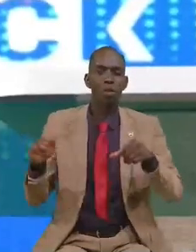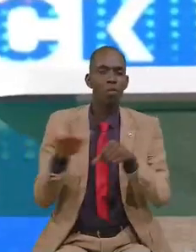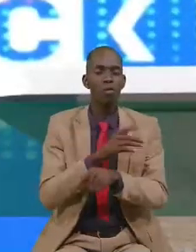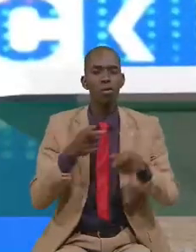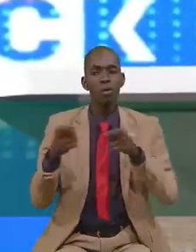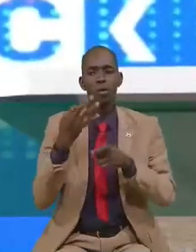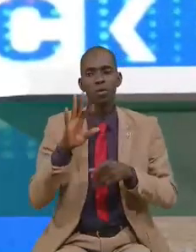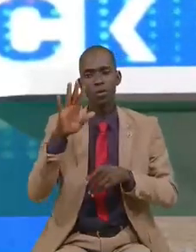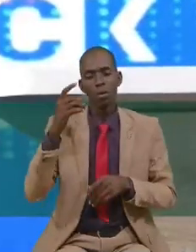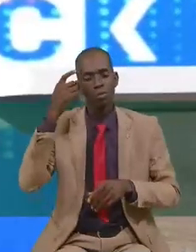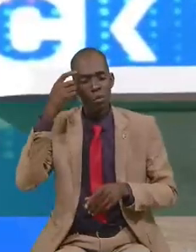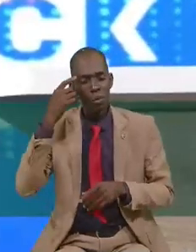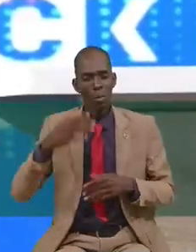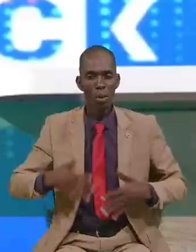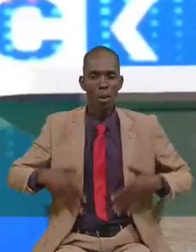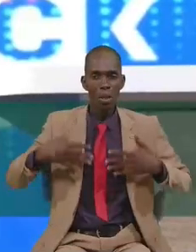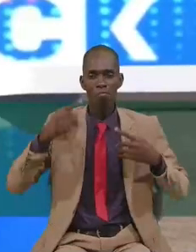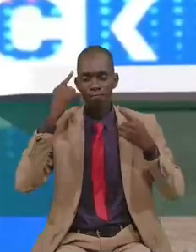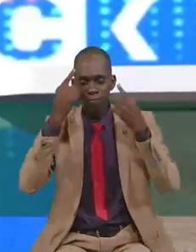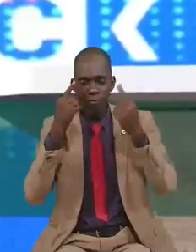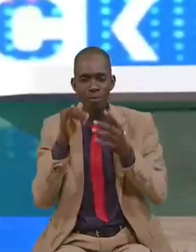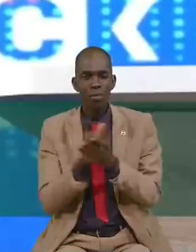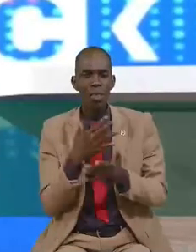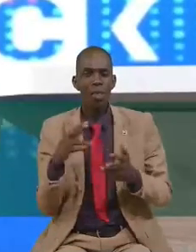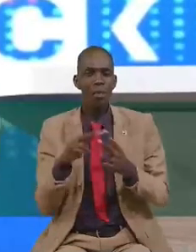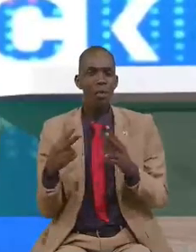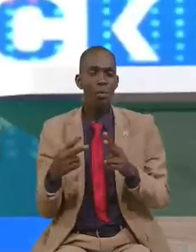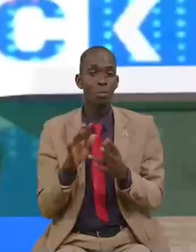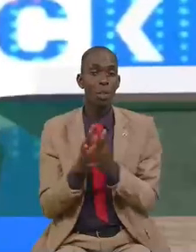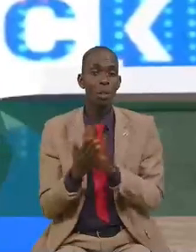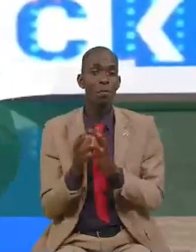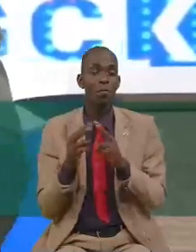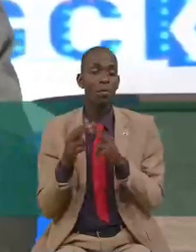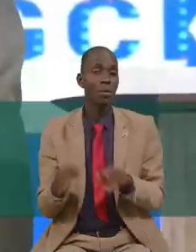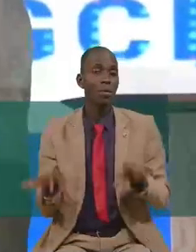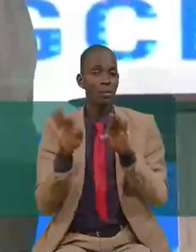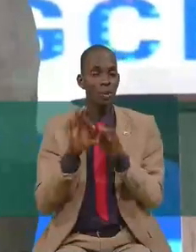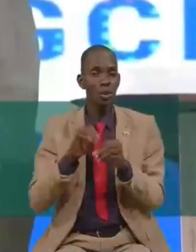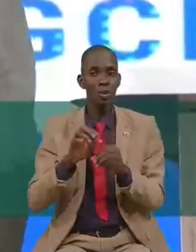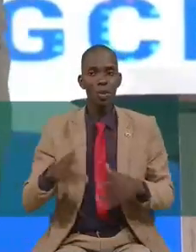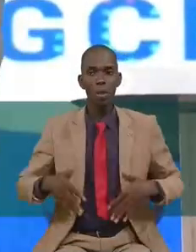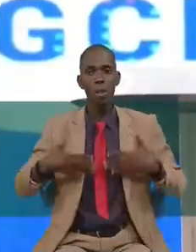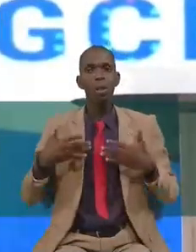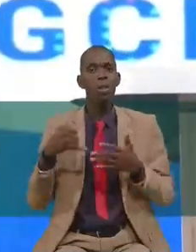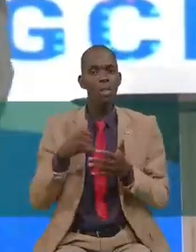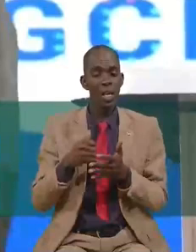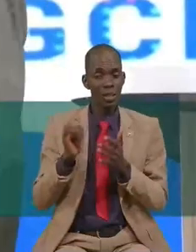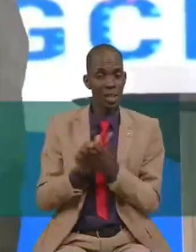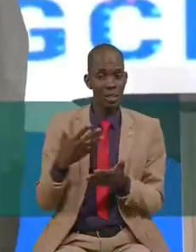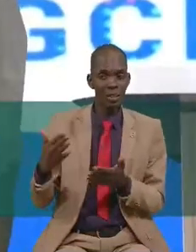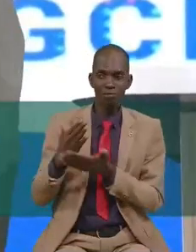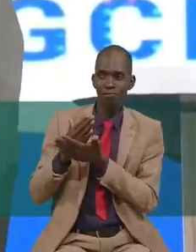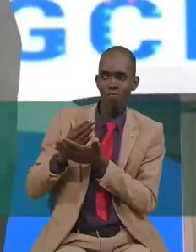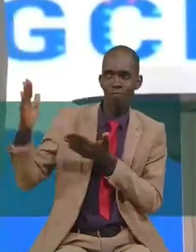ambitions. Cette chose est tellement importante dans ta vie, cela éloigne le Dieu Tout-Puissant. Et l'appel